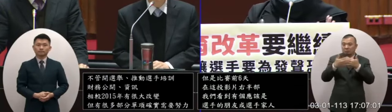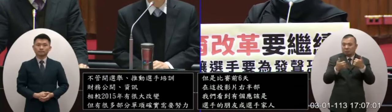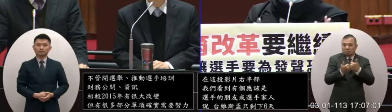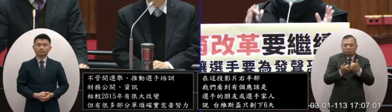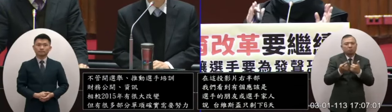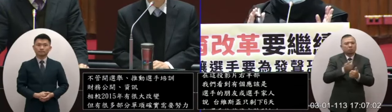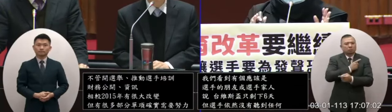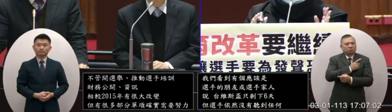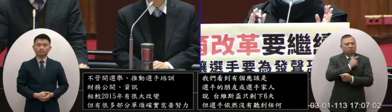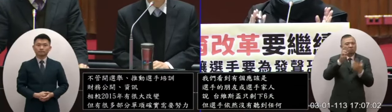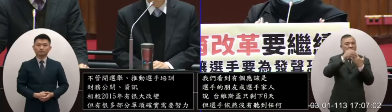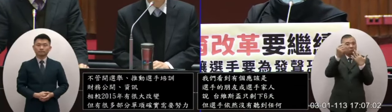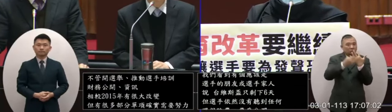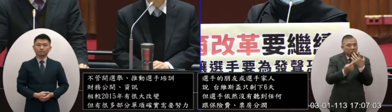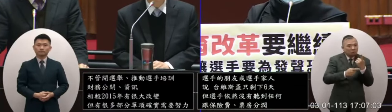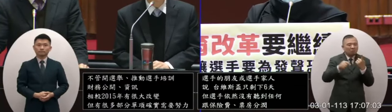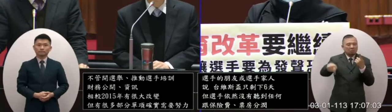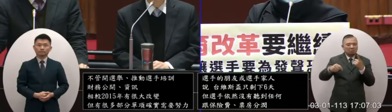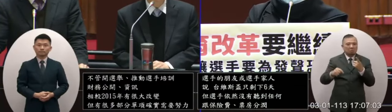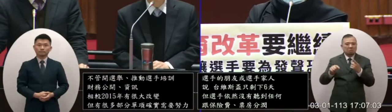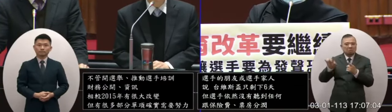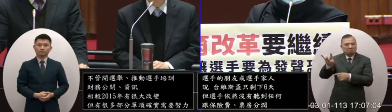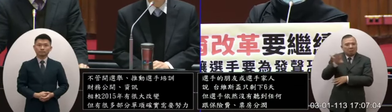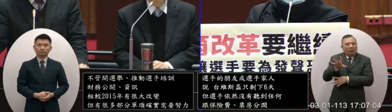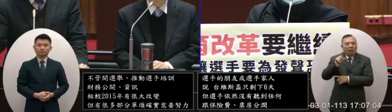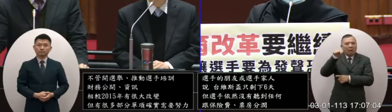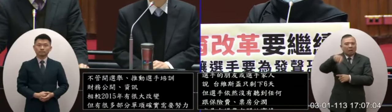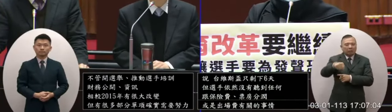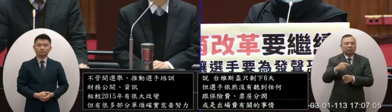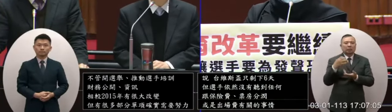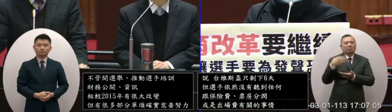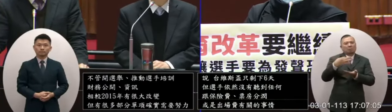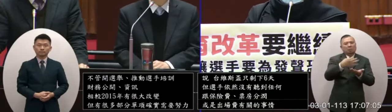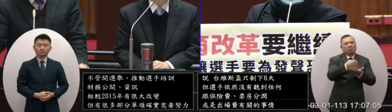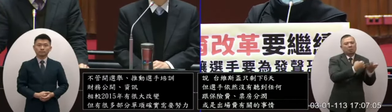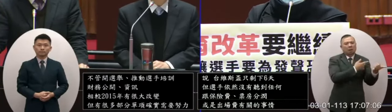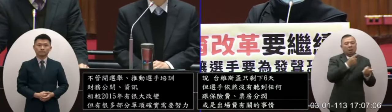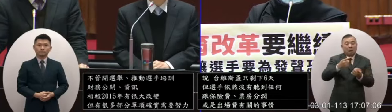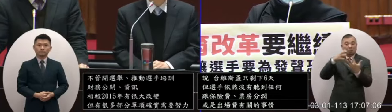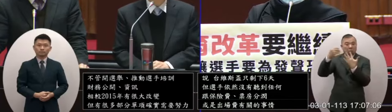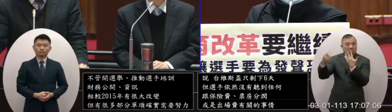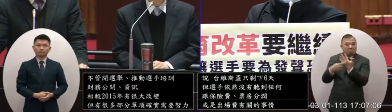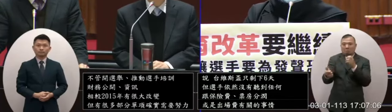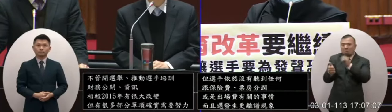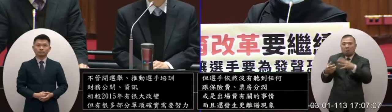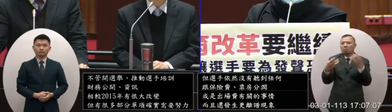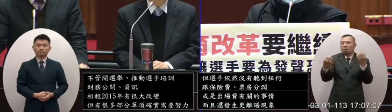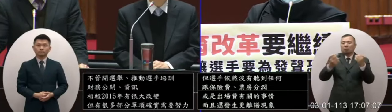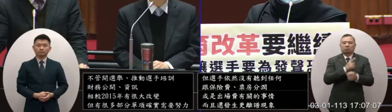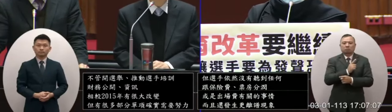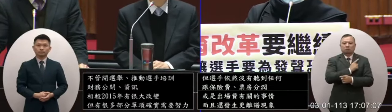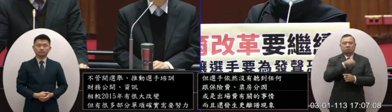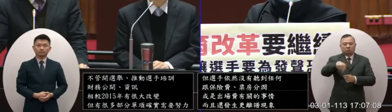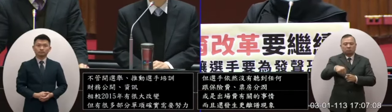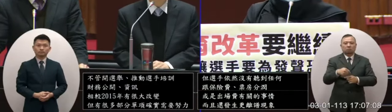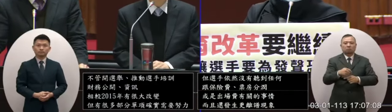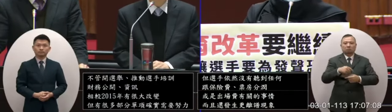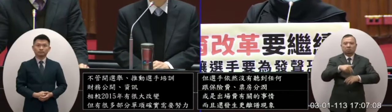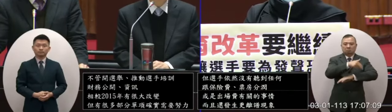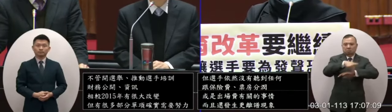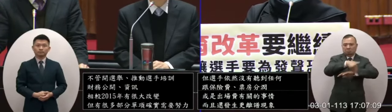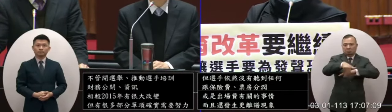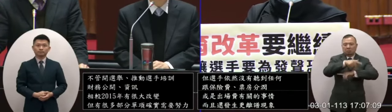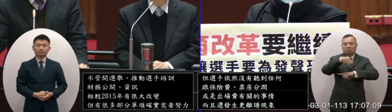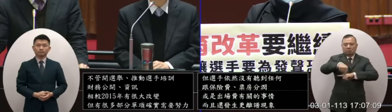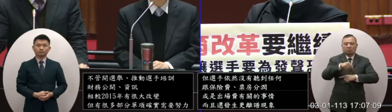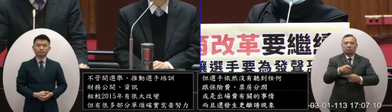相关选手肖像的周边产品，是没有告诉选手的，甚至他们还规划了签名会，也是没有告诉选手的，但是